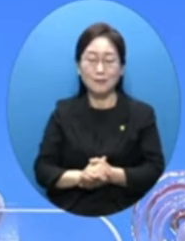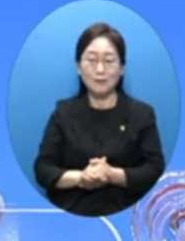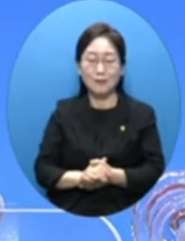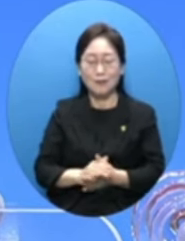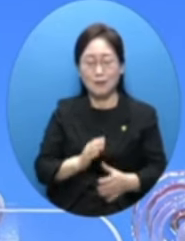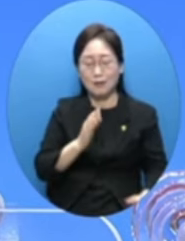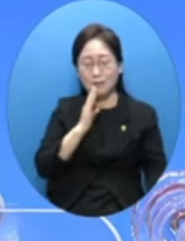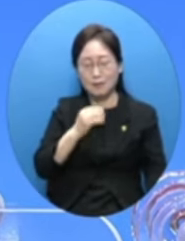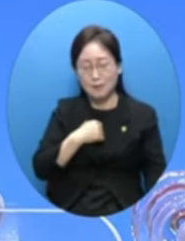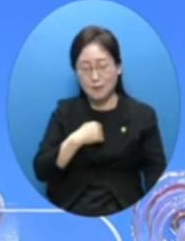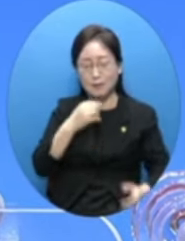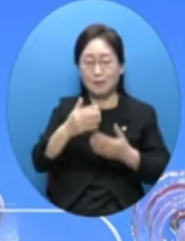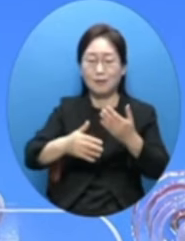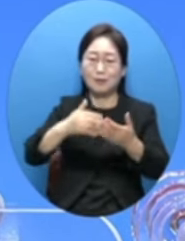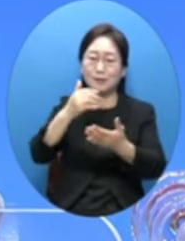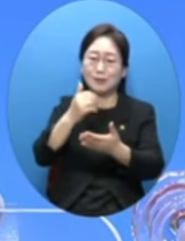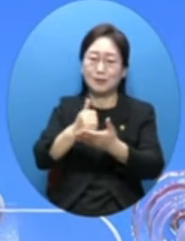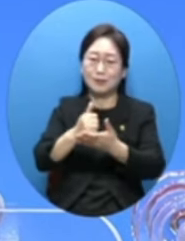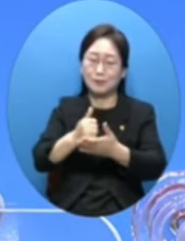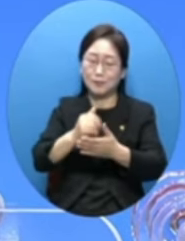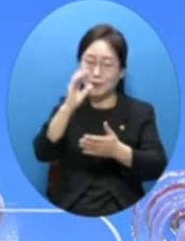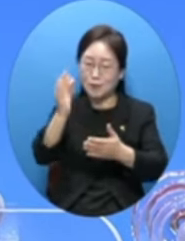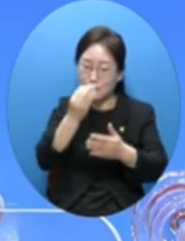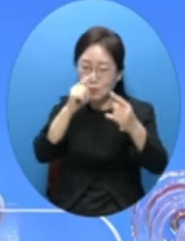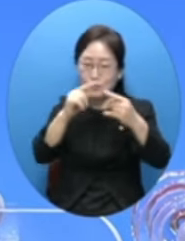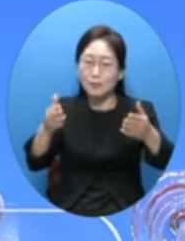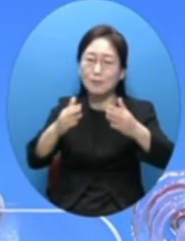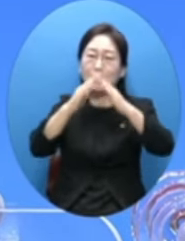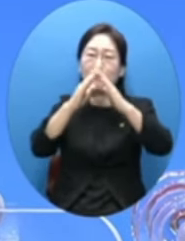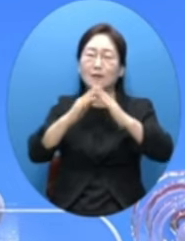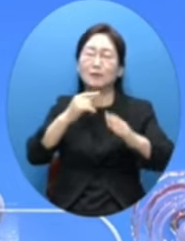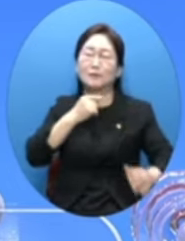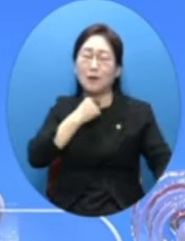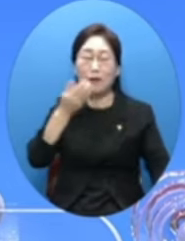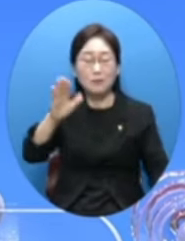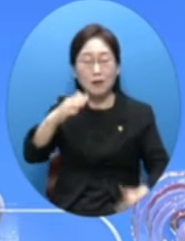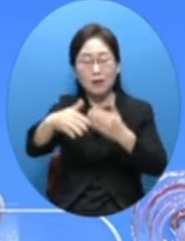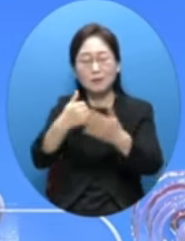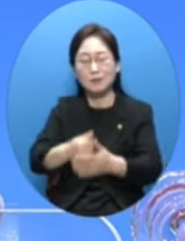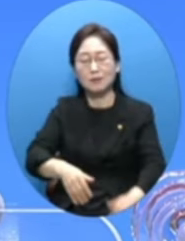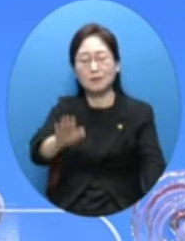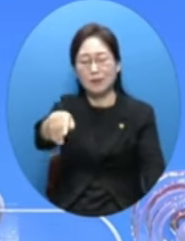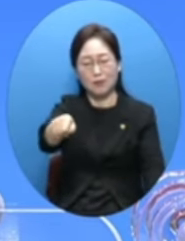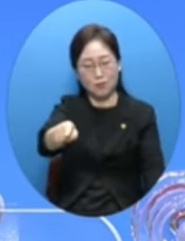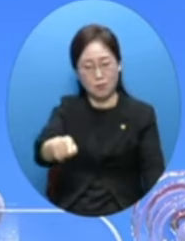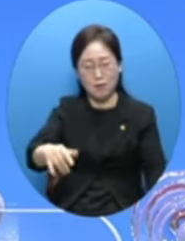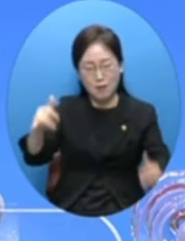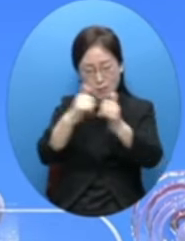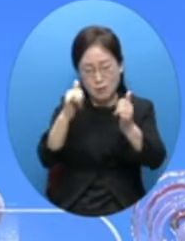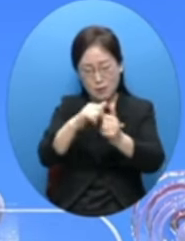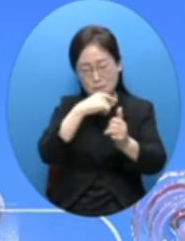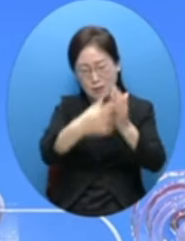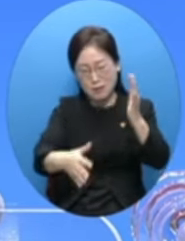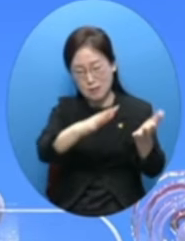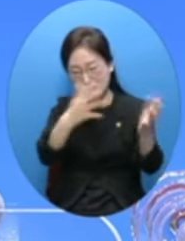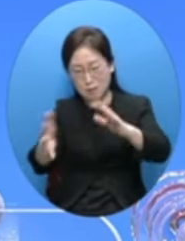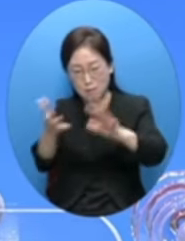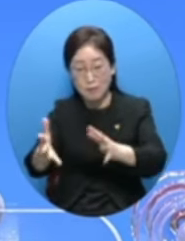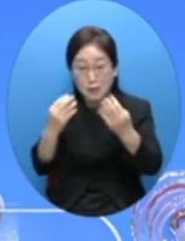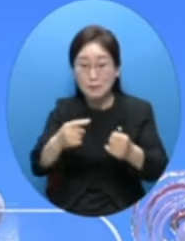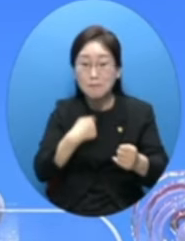자기가 하나님께 성전을 봉헌하기를 원했습니다. 그런데 하나님께서 너는 전쟁에서 피를 많이 흘렸기 때문에 성전을 지을 수